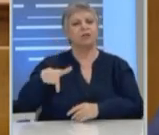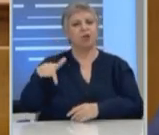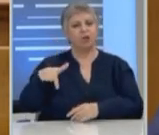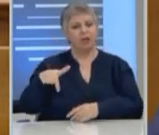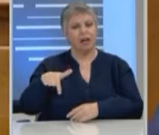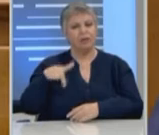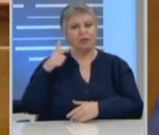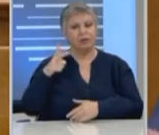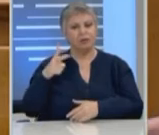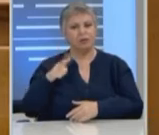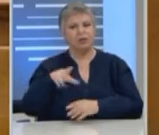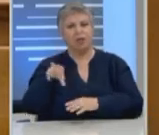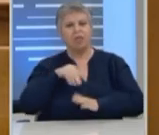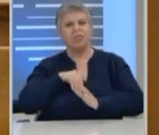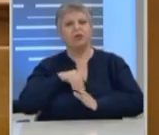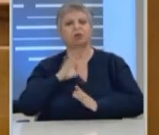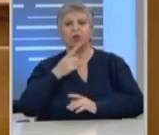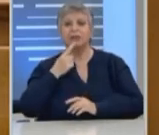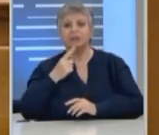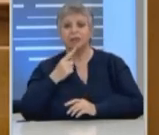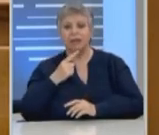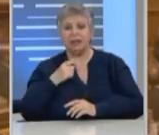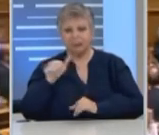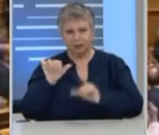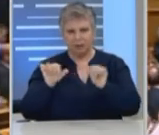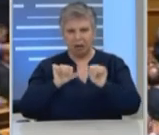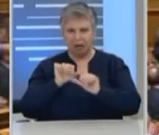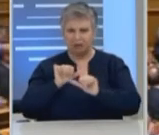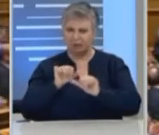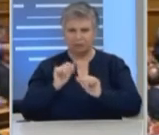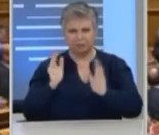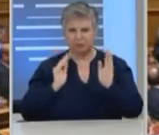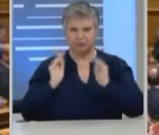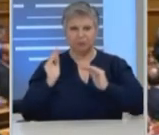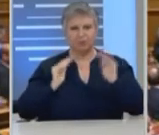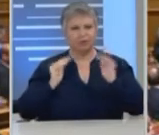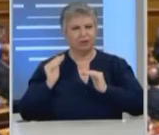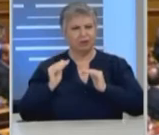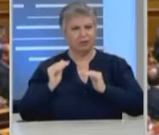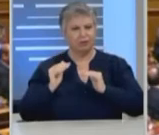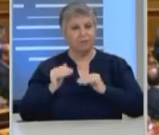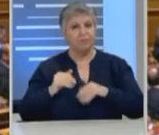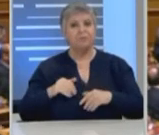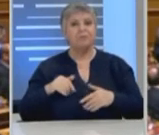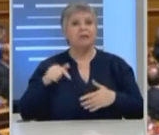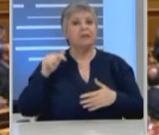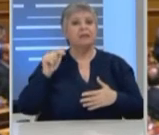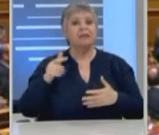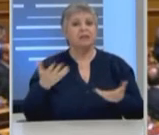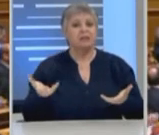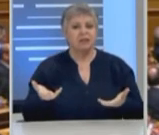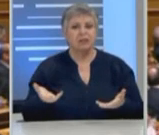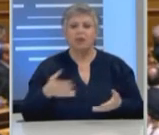στρατηγική. Και προσέξτε, κύριε Μητσοτάκη, μην παραχωρώντας την ηγεμονία στους ακραίους